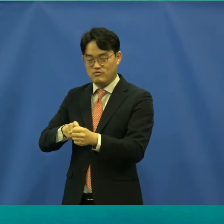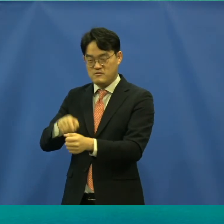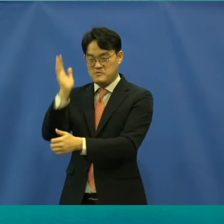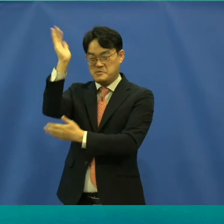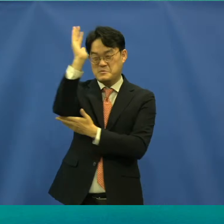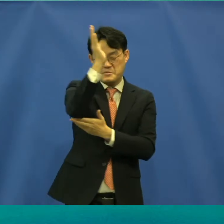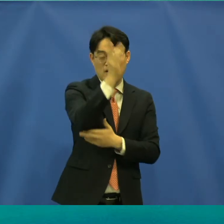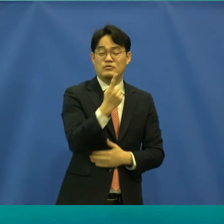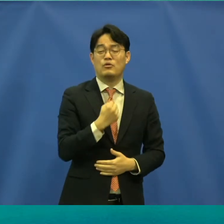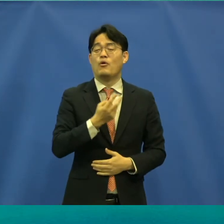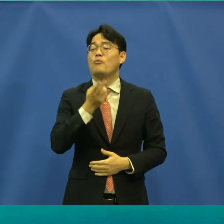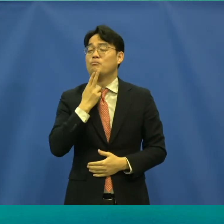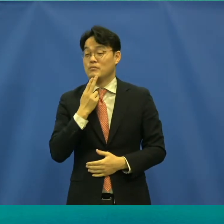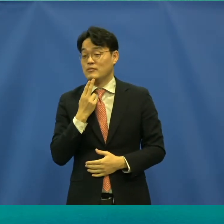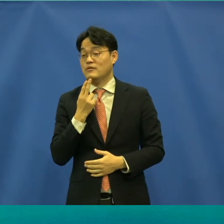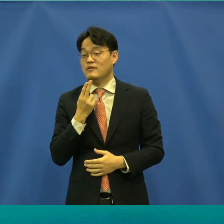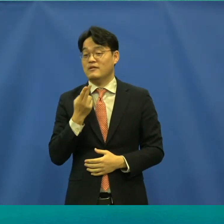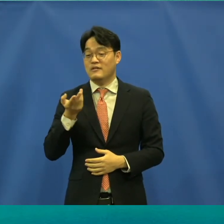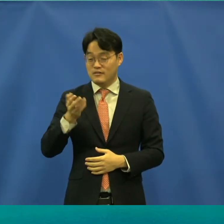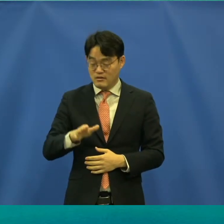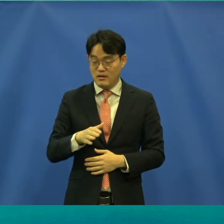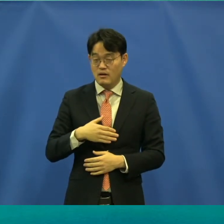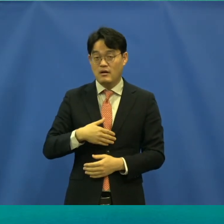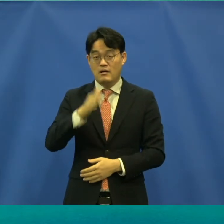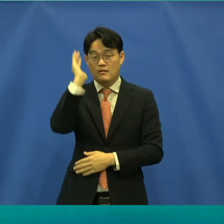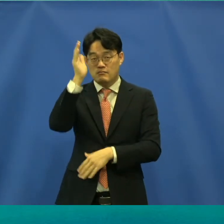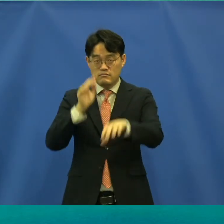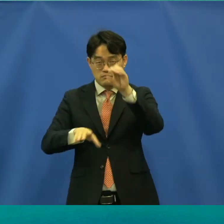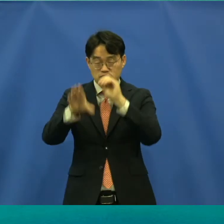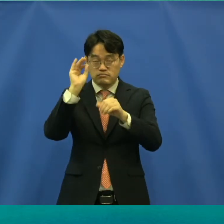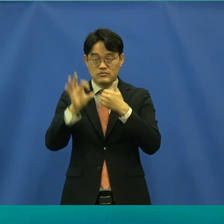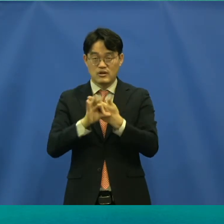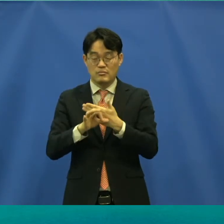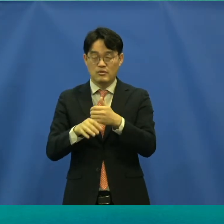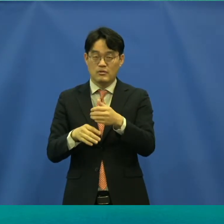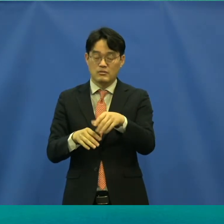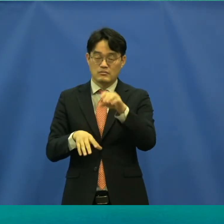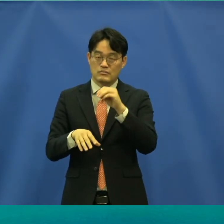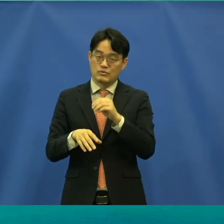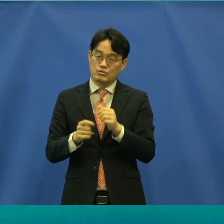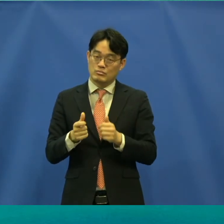요나를 만나는 가운데 어느 순간 내 안에 거북해지는 느낌이 들 겁니다.